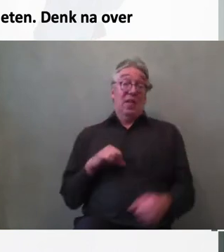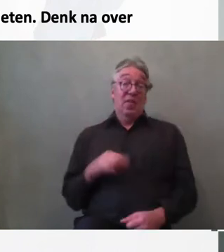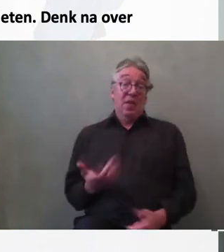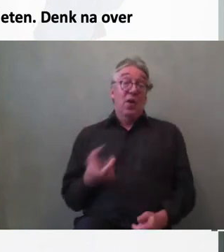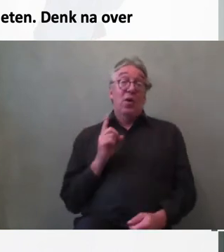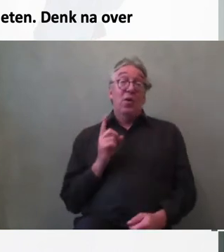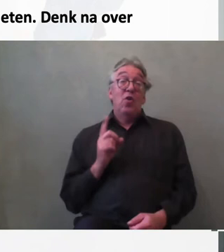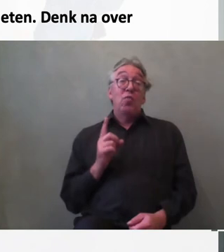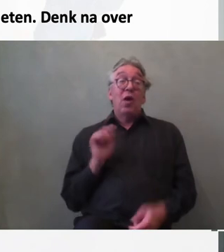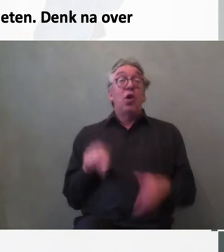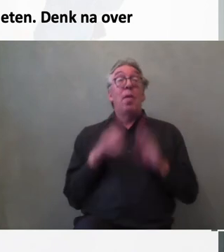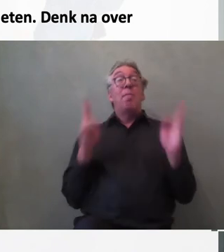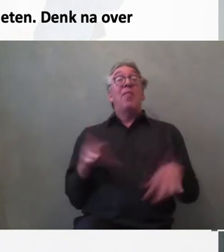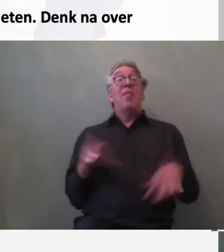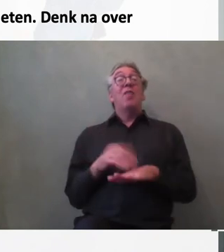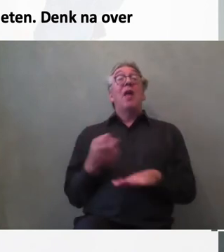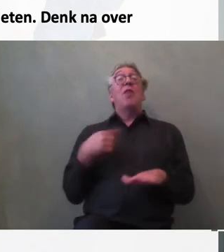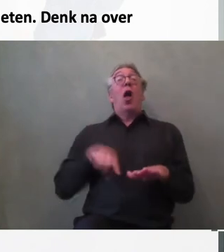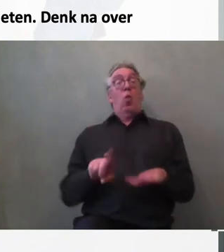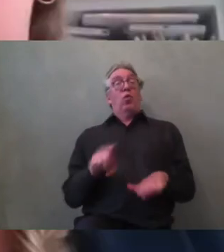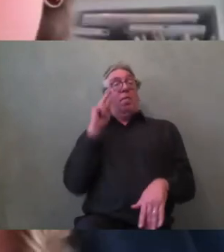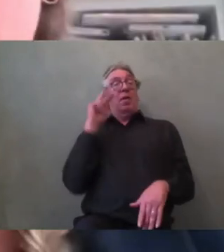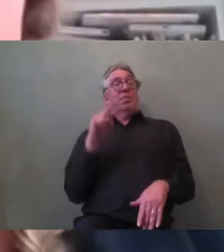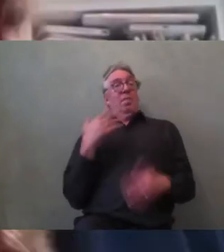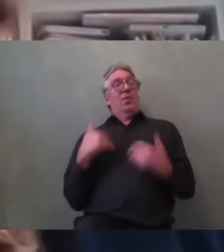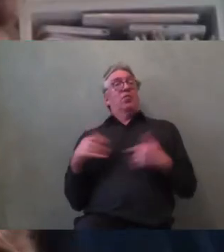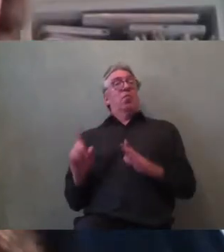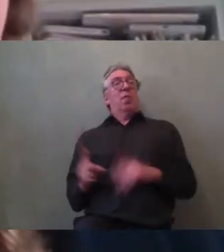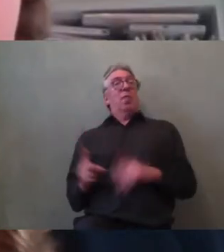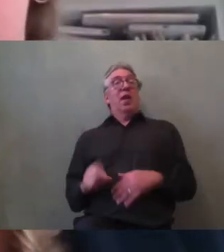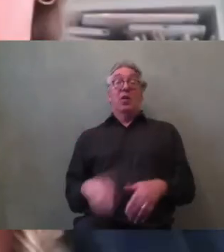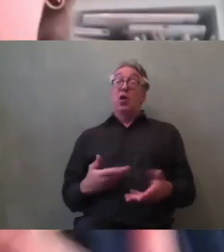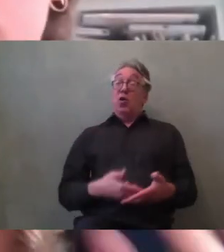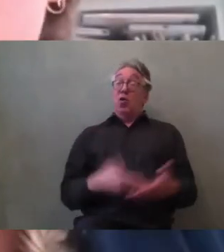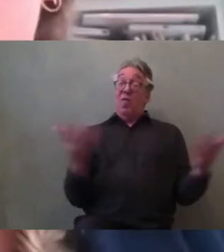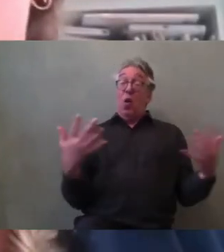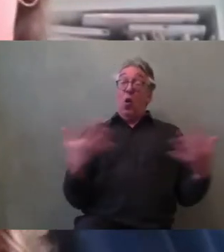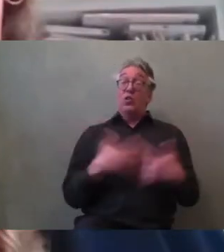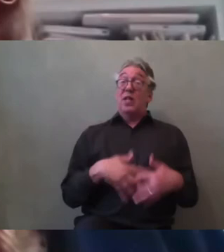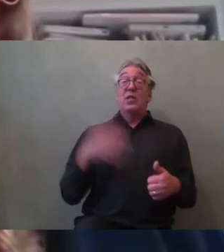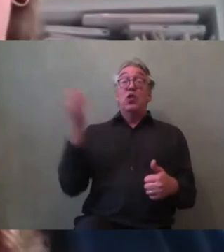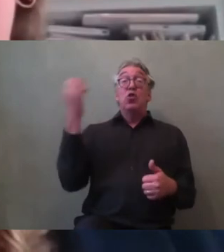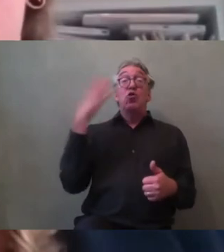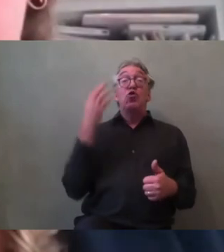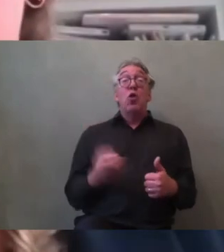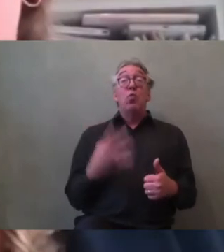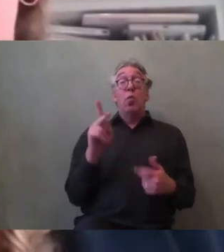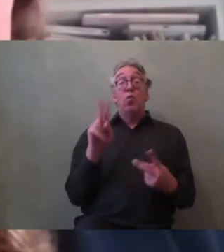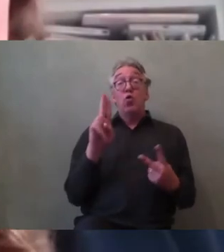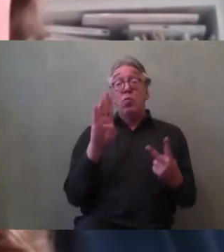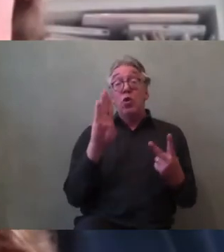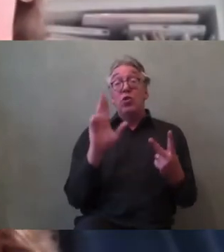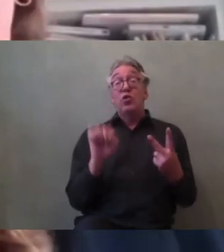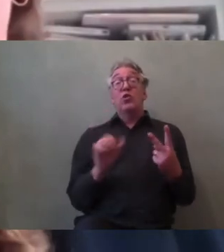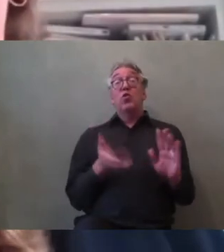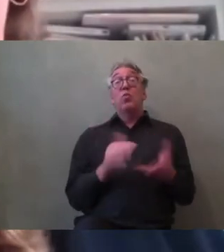pand ervaart vanuit mensen met een beperking. Er zijn enorm veel organisaties zoals de Zonnebloem, maar bijvoorbeeld ook Cubus en nog een heleboel andere organisaties